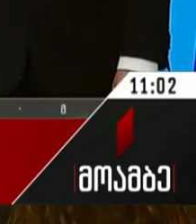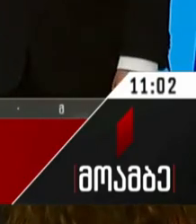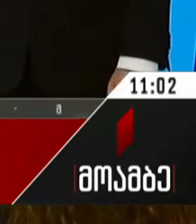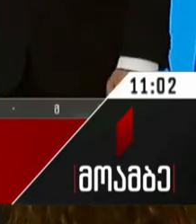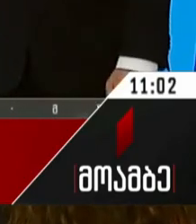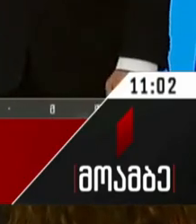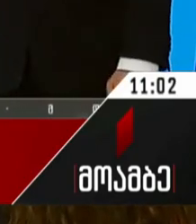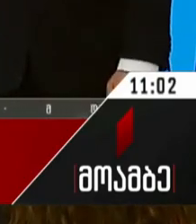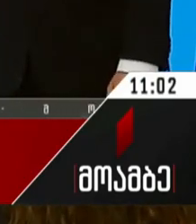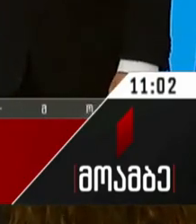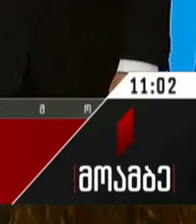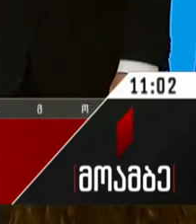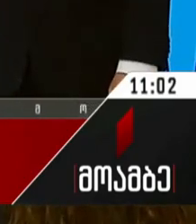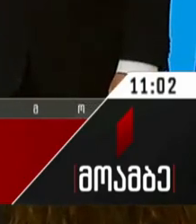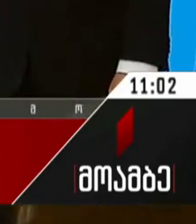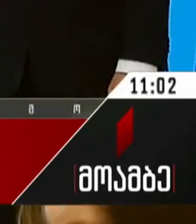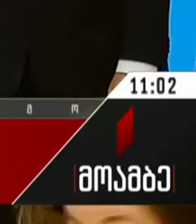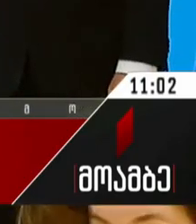ილიას აქვს